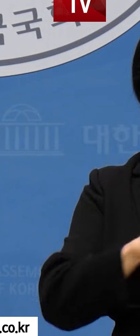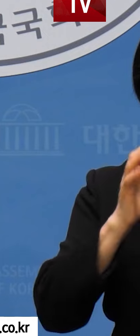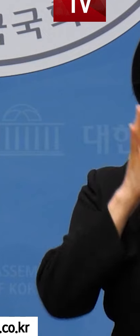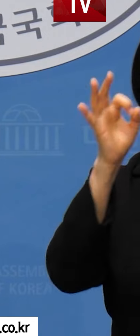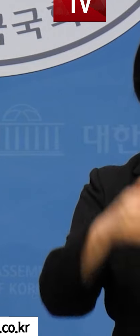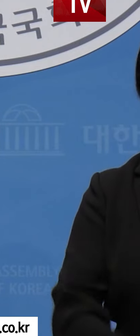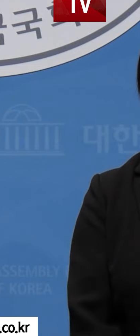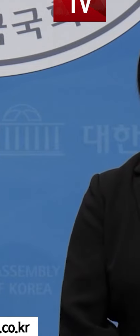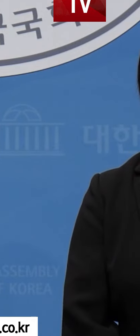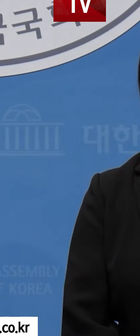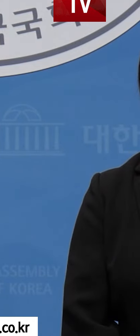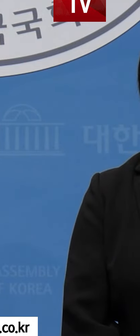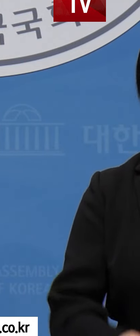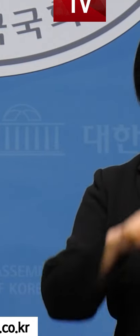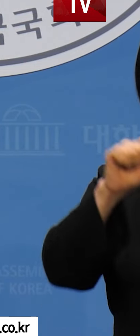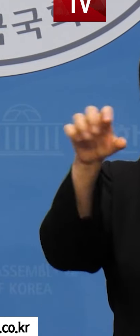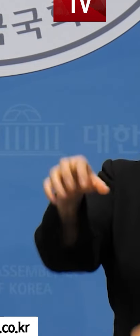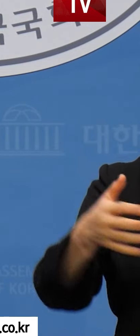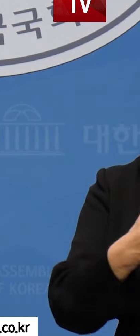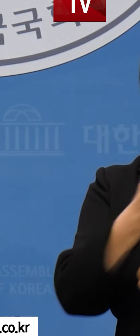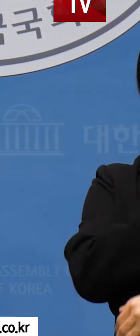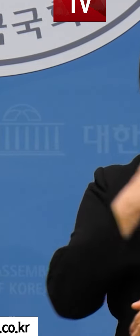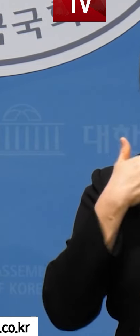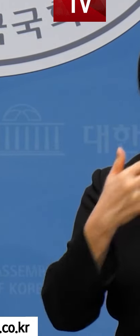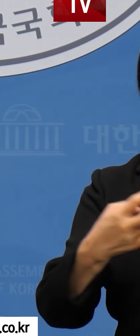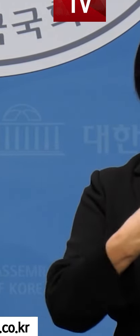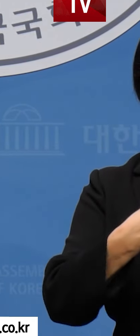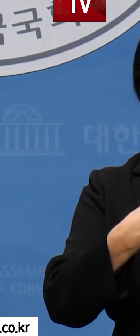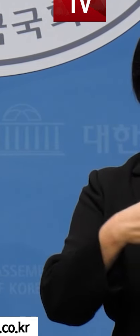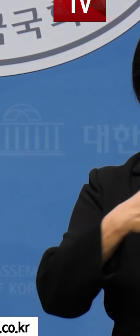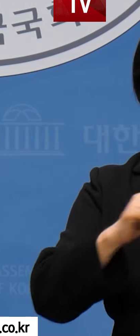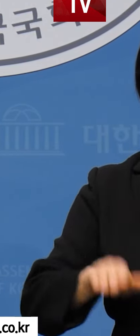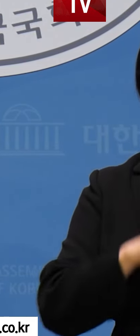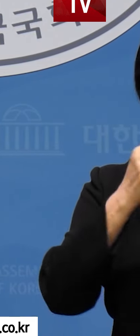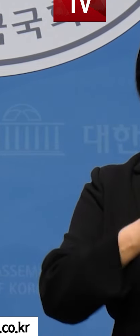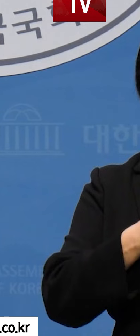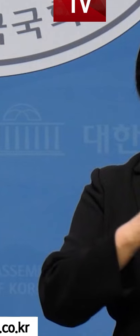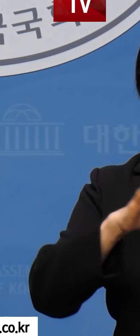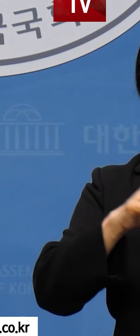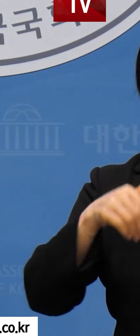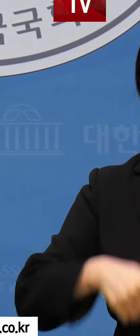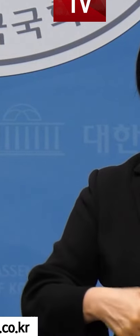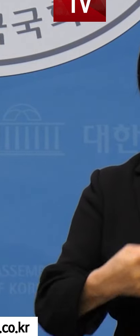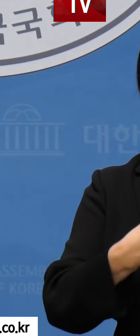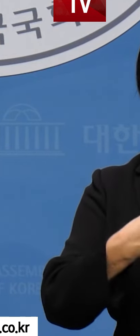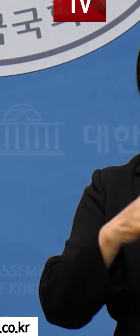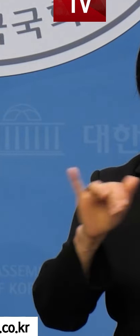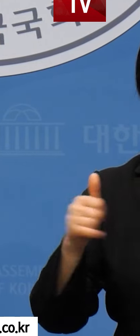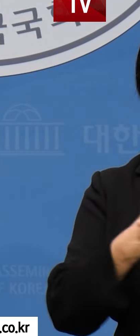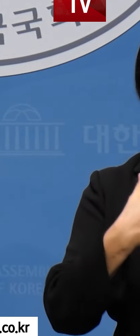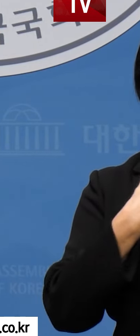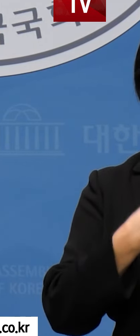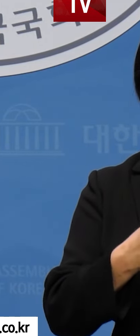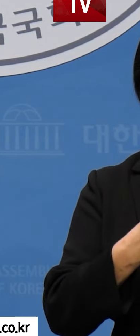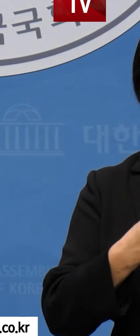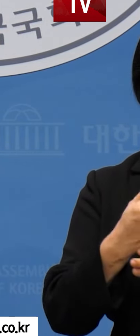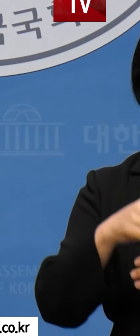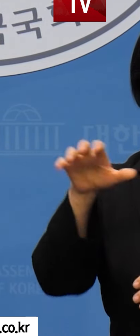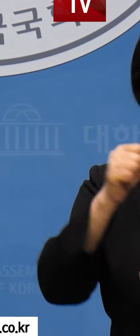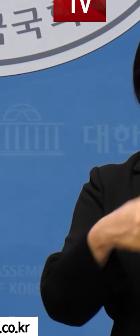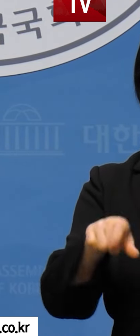것이다. 지방에도 충분한 의료 인프라를 구축하고 필수적인 의료 인력을 안정적으로